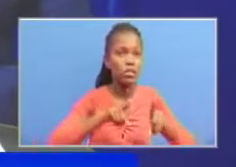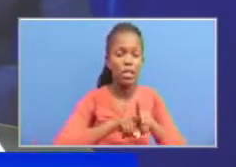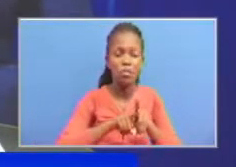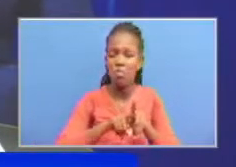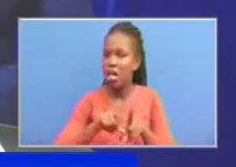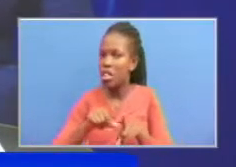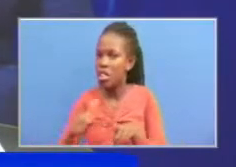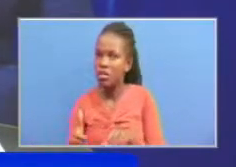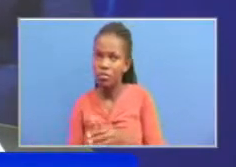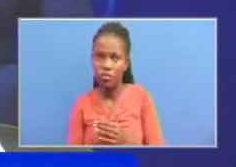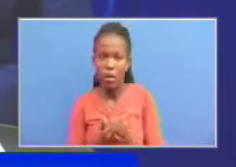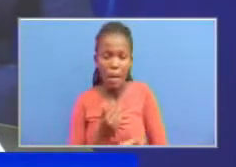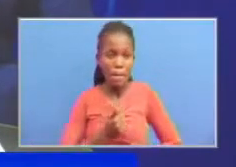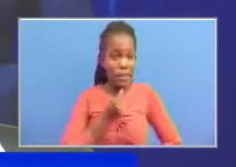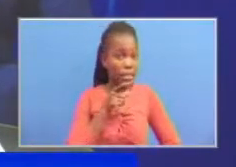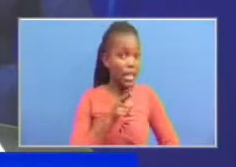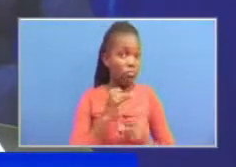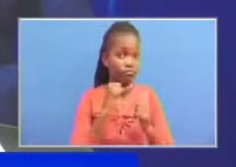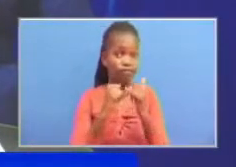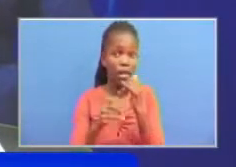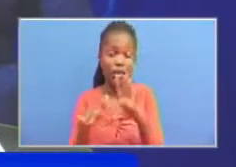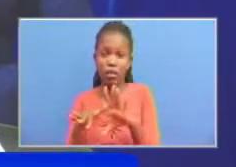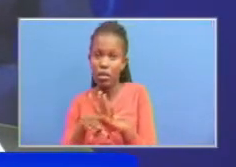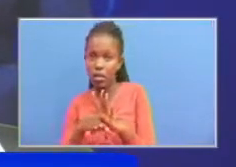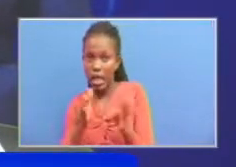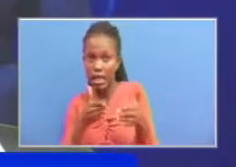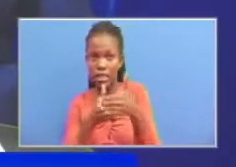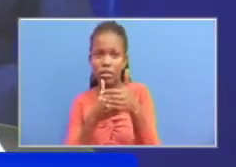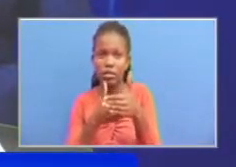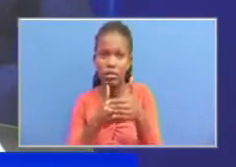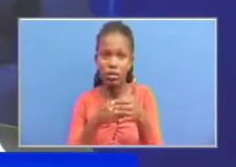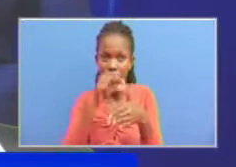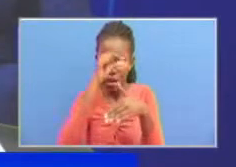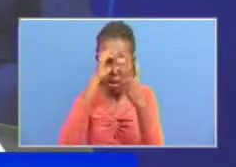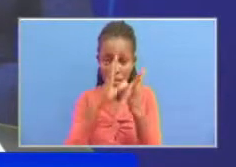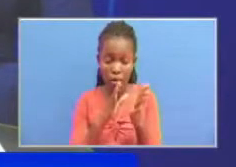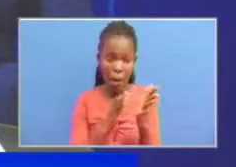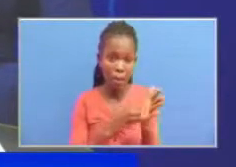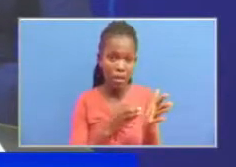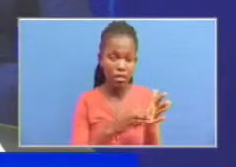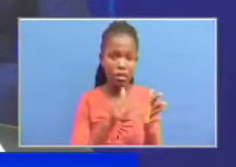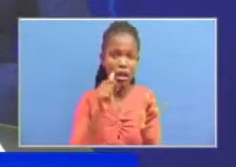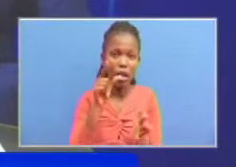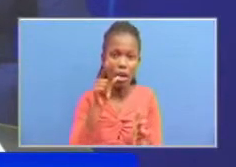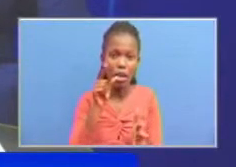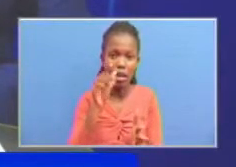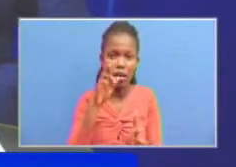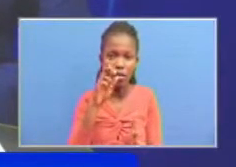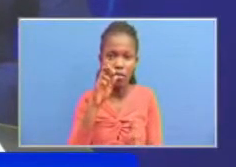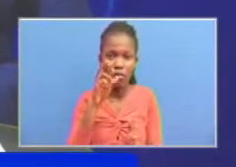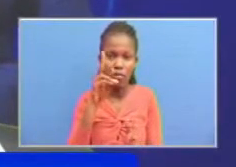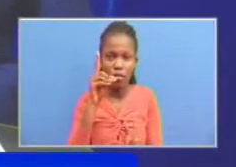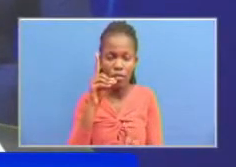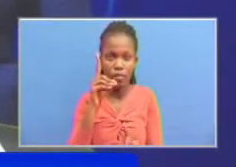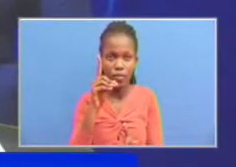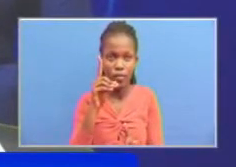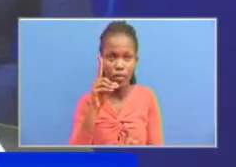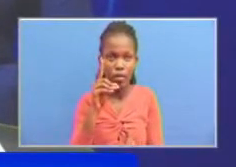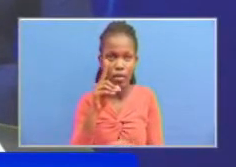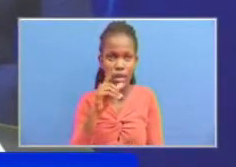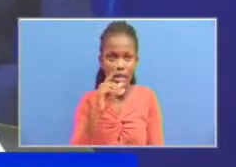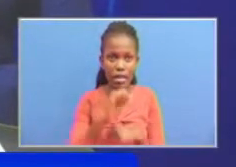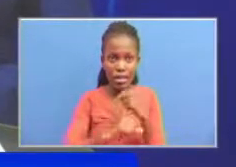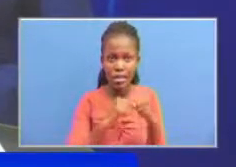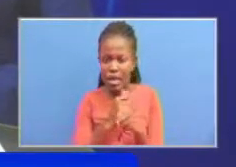ingi budget I ni oya mwiso ndini wa utongoi wa governor wa Masaku Alfred Mutua kuidhiwa atialitie mwaka